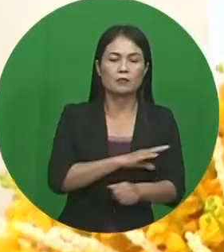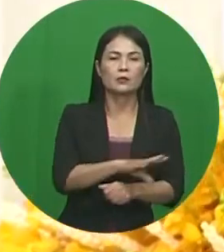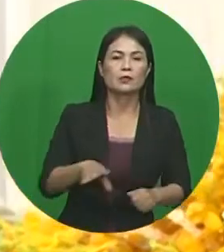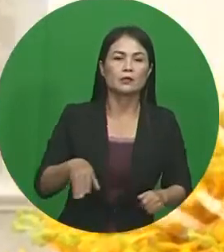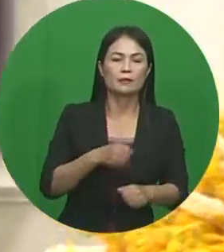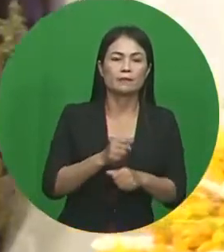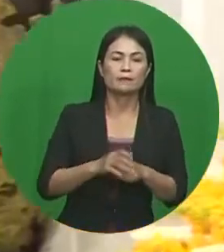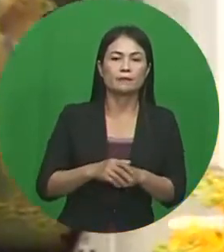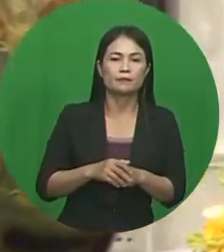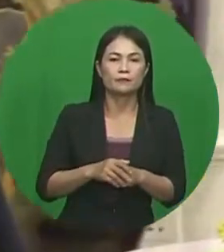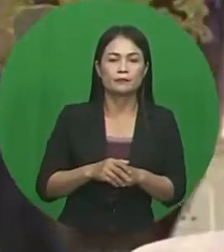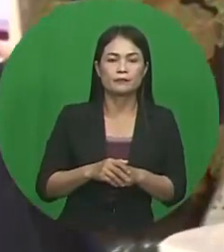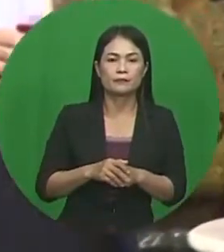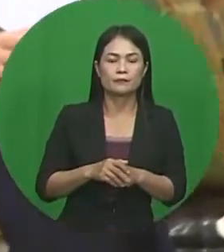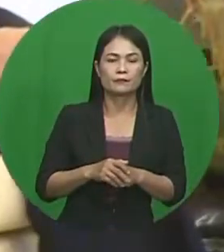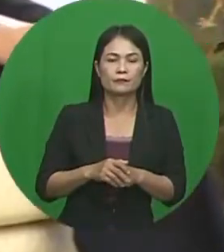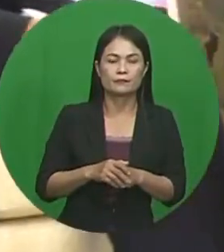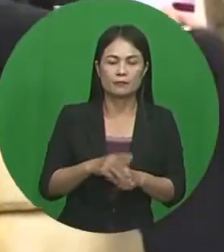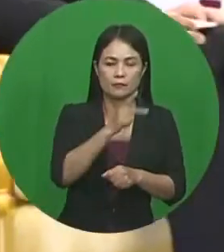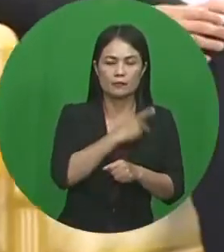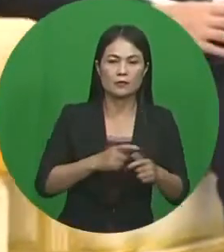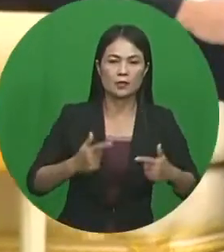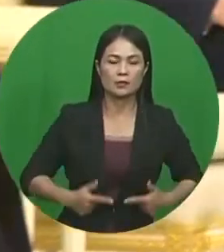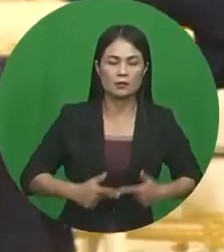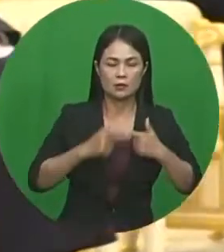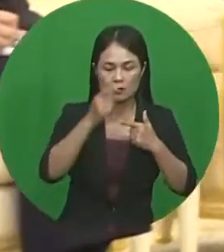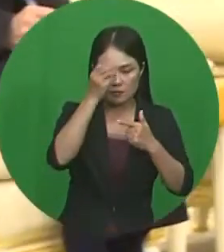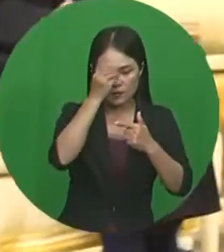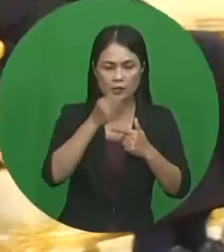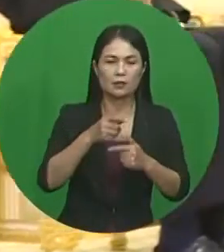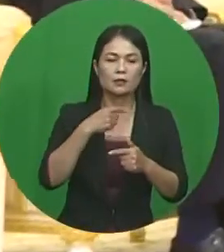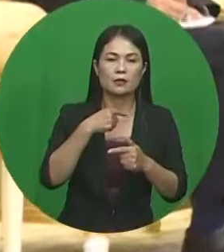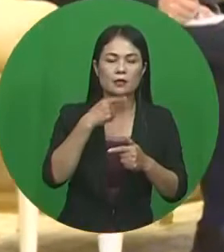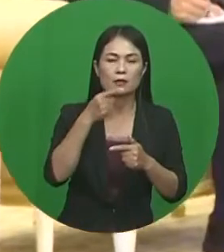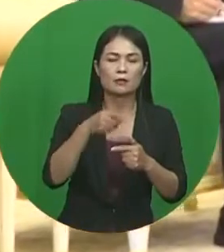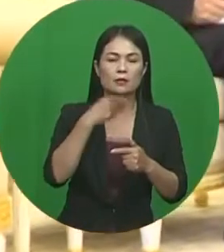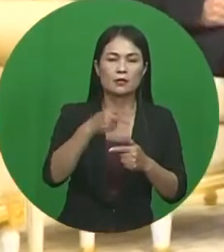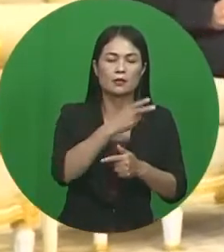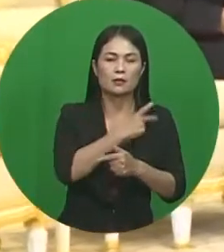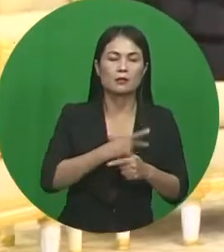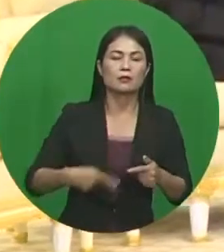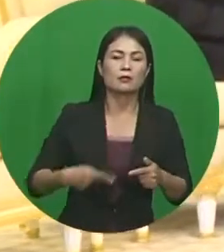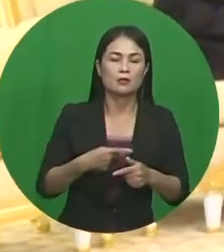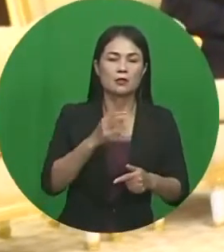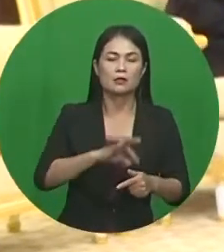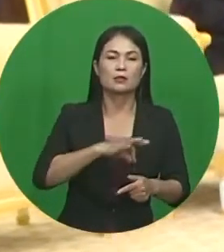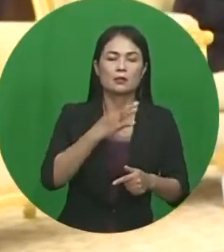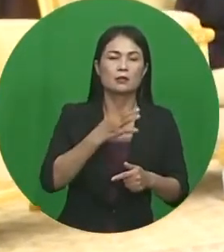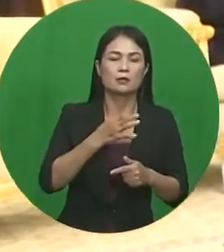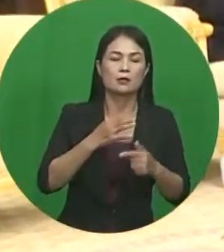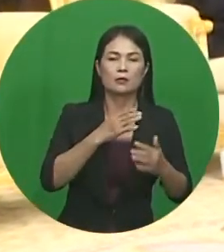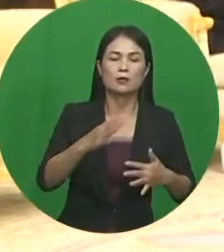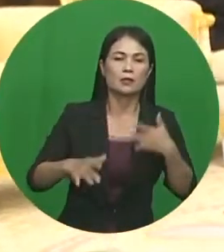ម្ពុជាព្រះករុណាជាអង្គម្ចាស់ជ្រលត្បូងមានព្រះរាជអង្ការប្រកបដោយព្រះរាជរតីបតិស